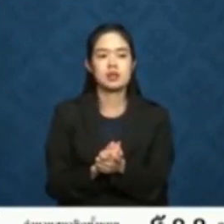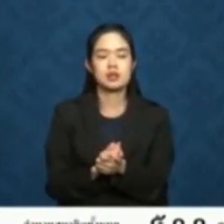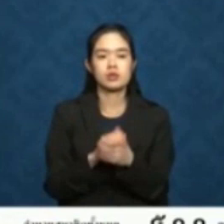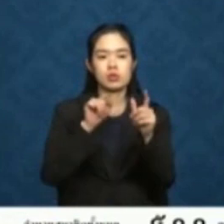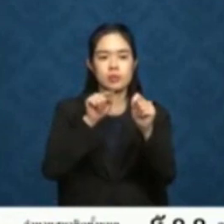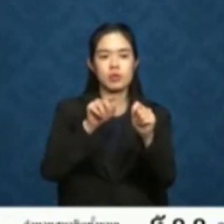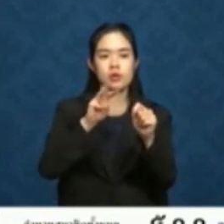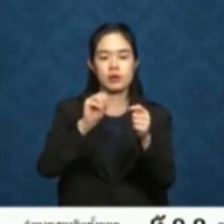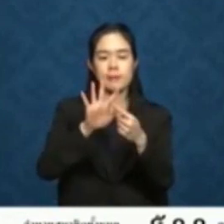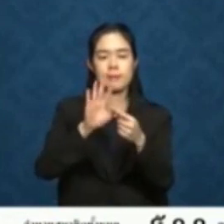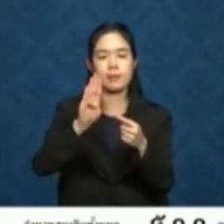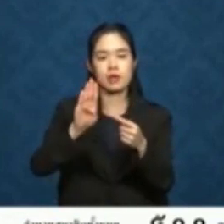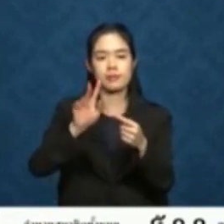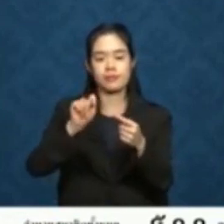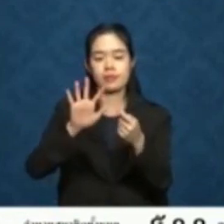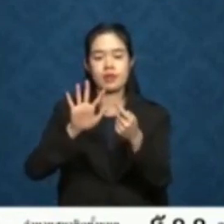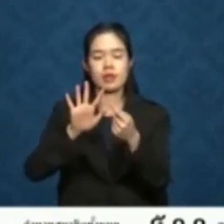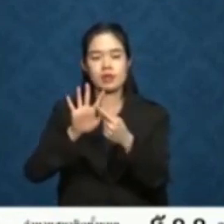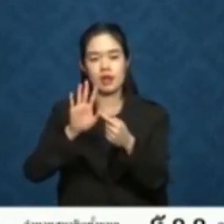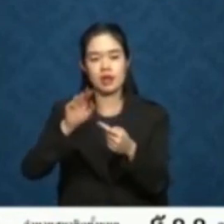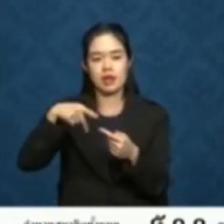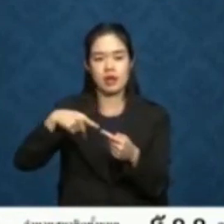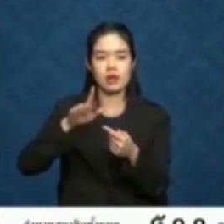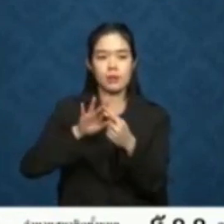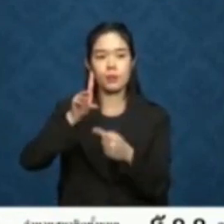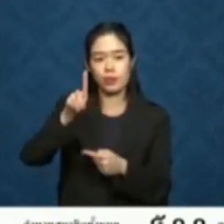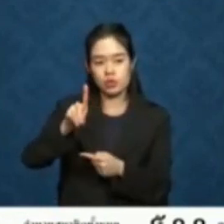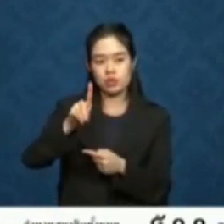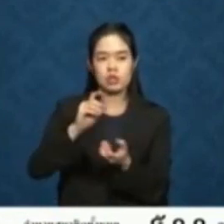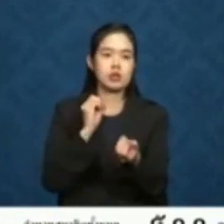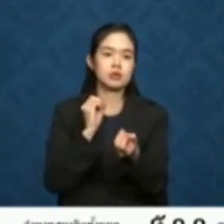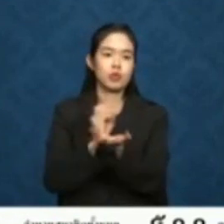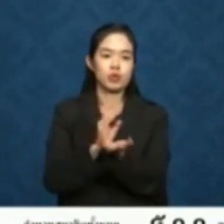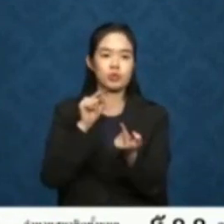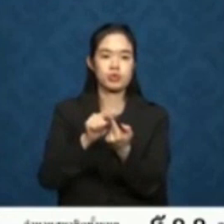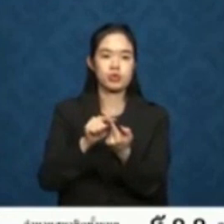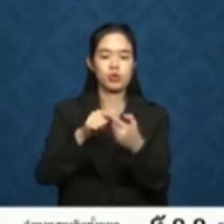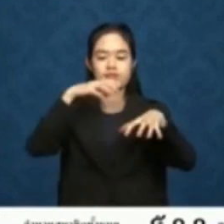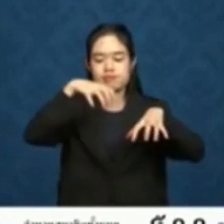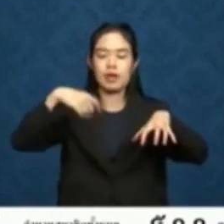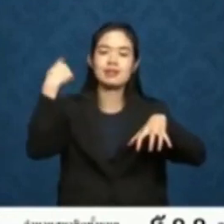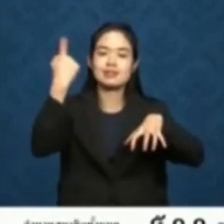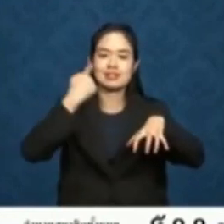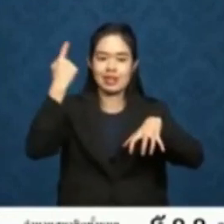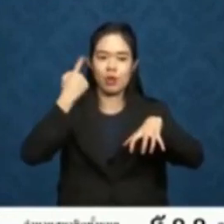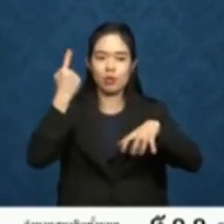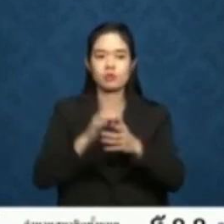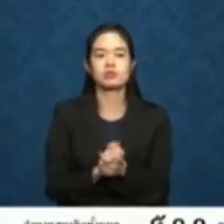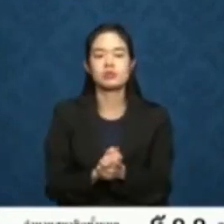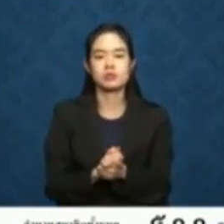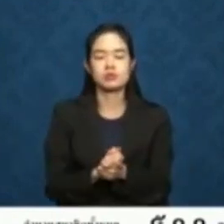ในพื้นที่ตำบลมาบตาพุธได้พัดพาคราบน้ำมันเหล่านี้เข้าสู่แหล่งท่องเที่ยวสำคัญความเสียหายขนาด